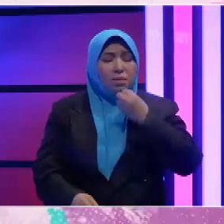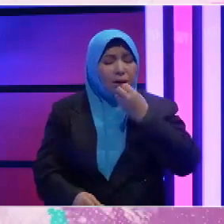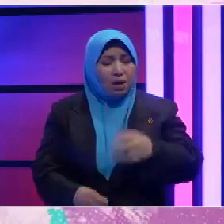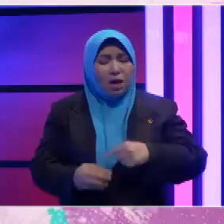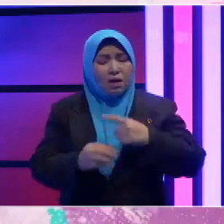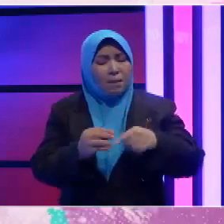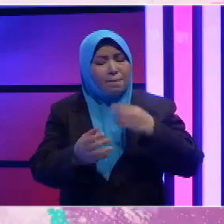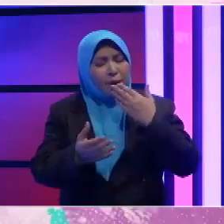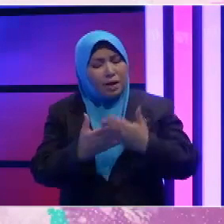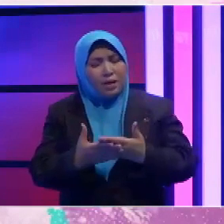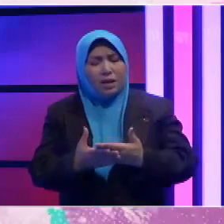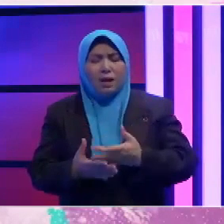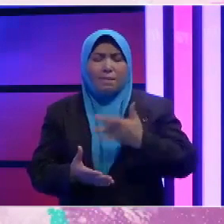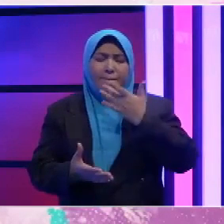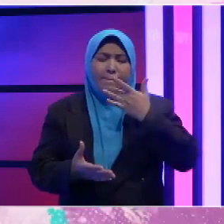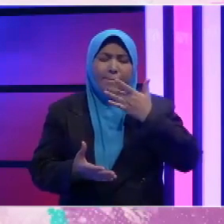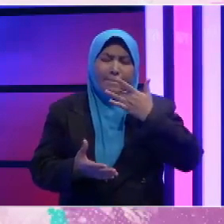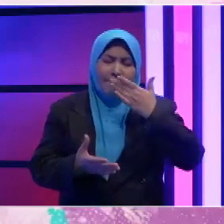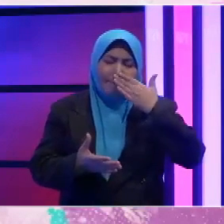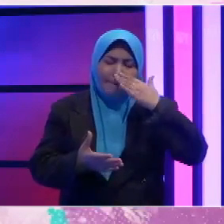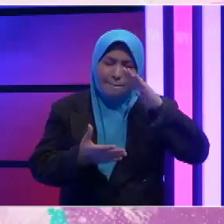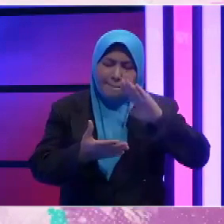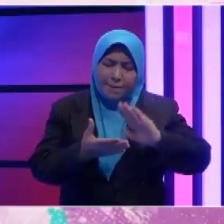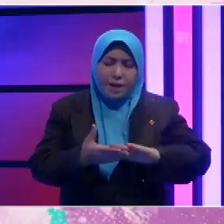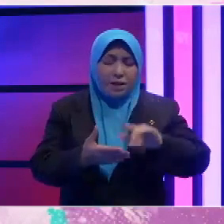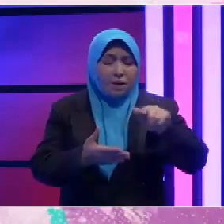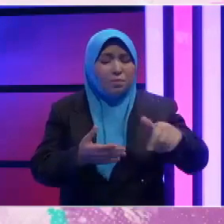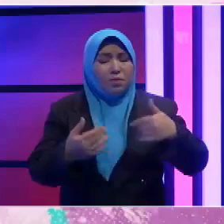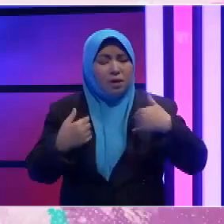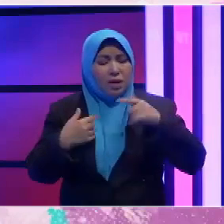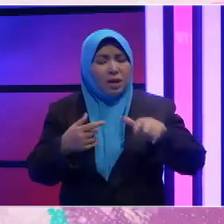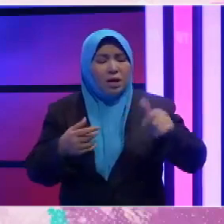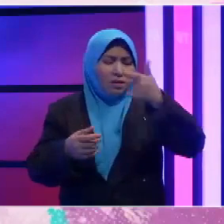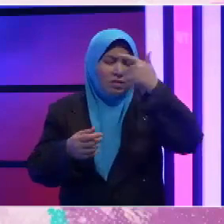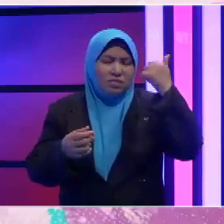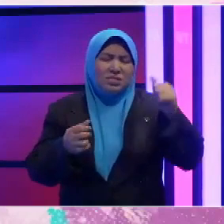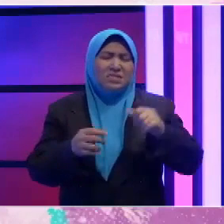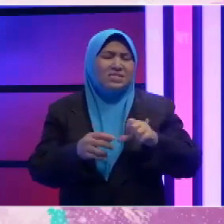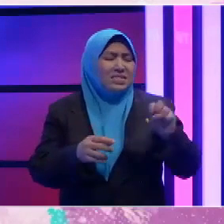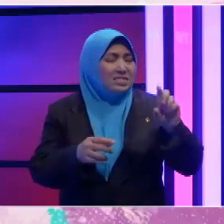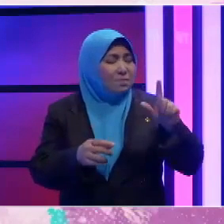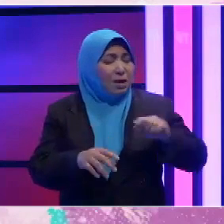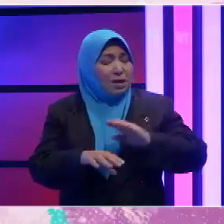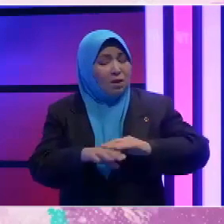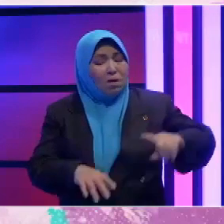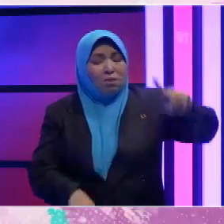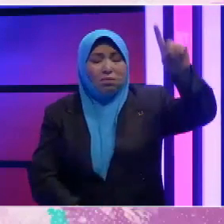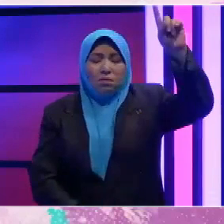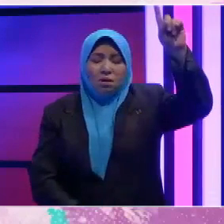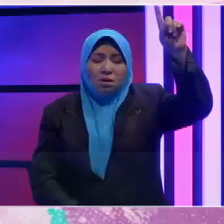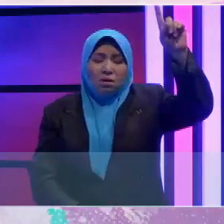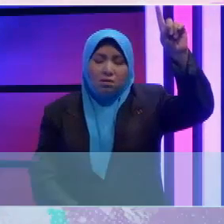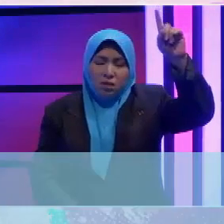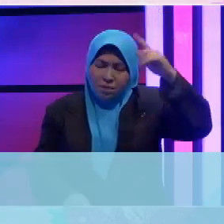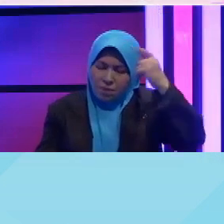طائركم عند الله بل أنتم قوم